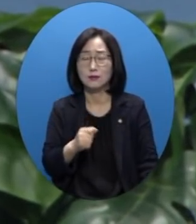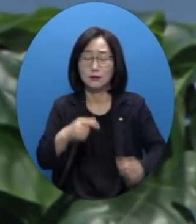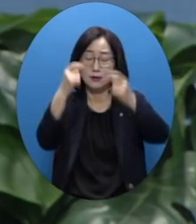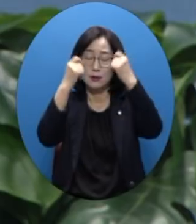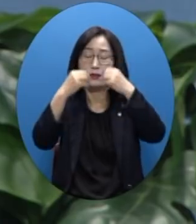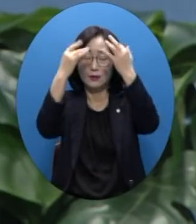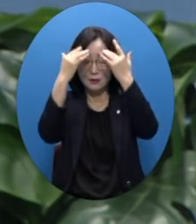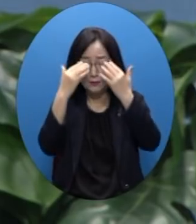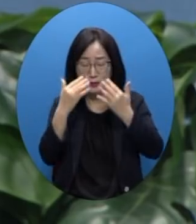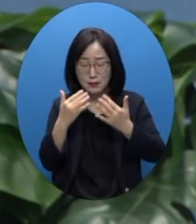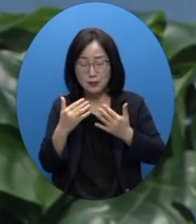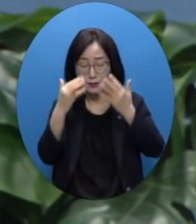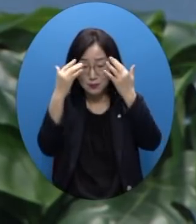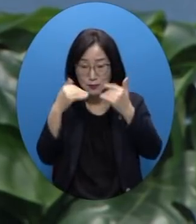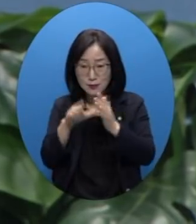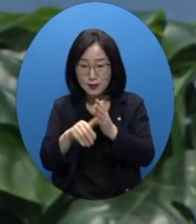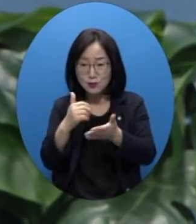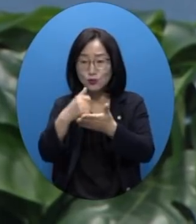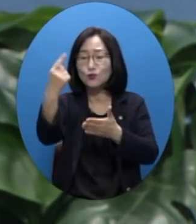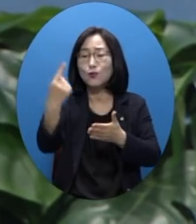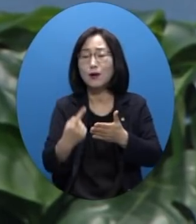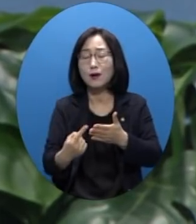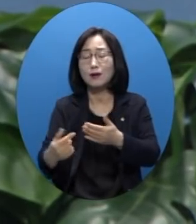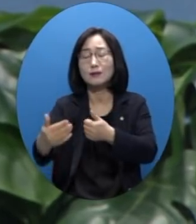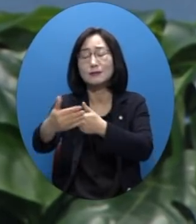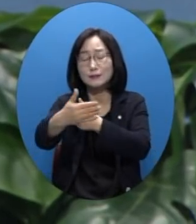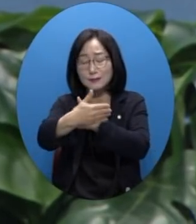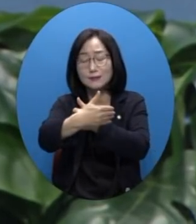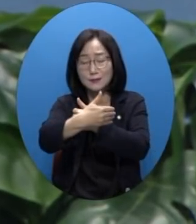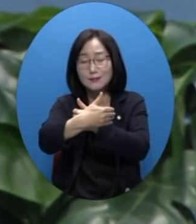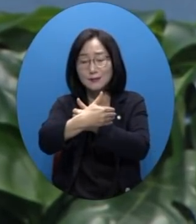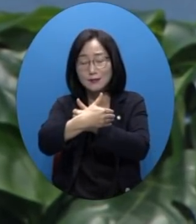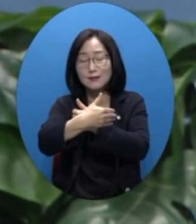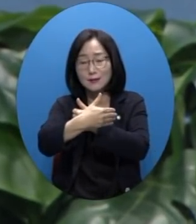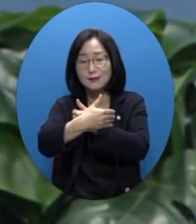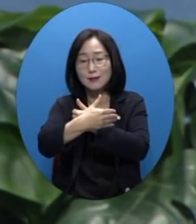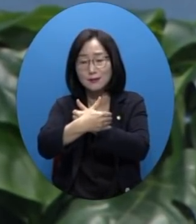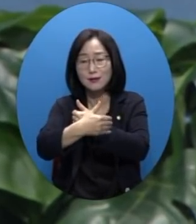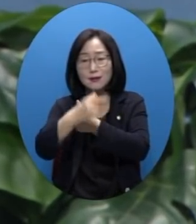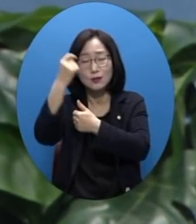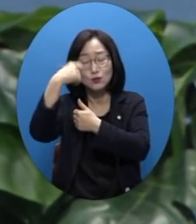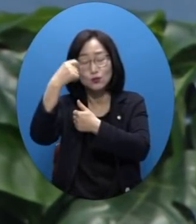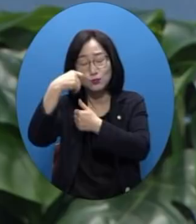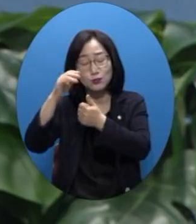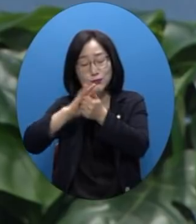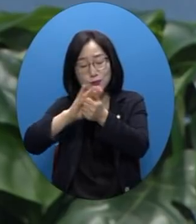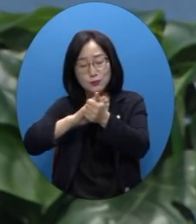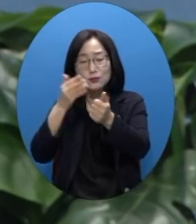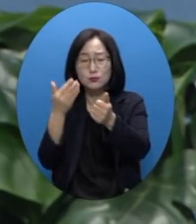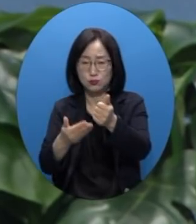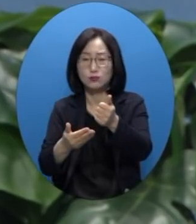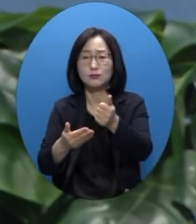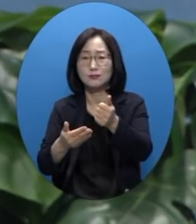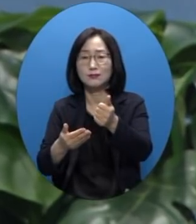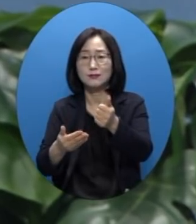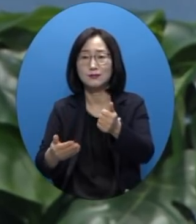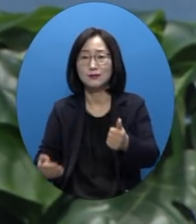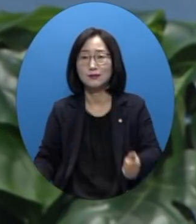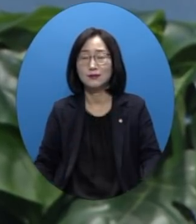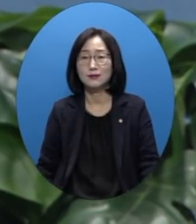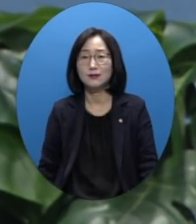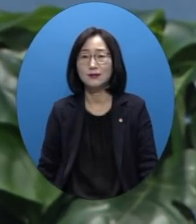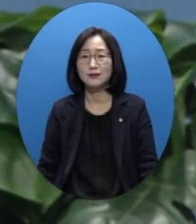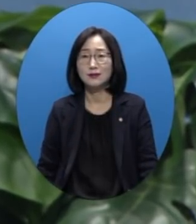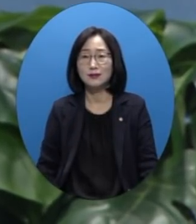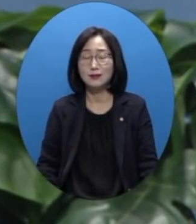눈물로 베개를 적실 때 주님께서 오셔서 우리를 꼭 안아주시고 우리 눈물을 다 씻어주시는 것입니다.